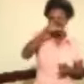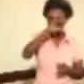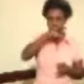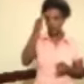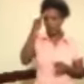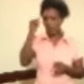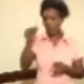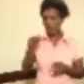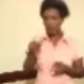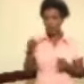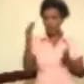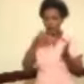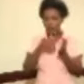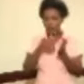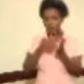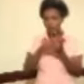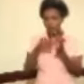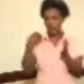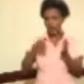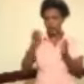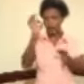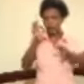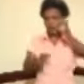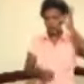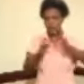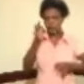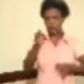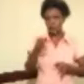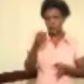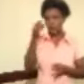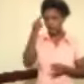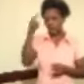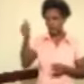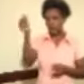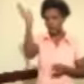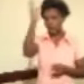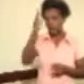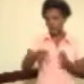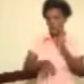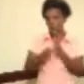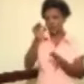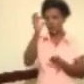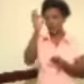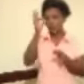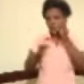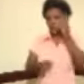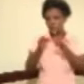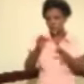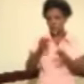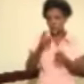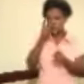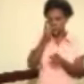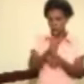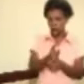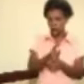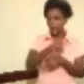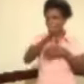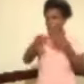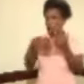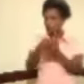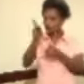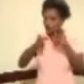Haïti. Il n'a pas qu'à exister parce que l'état de droit, c'est le où on justice qui est équitable, qui pour tout le